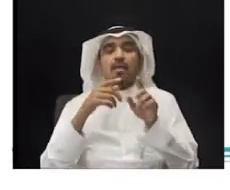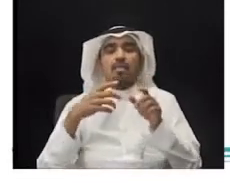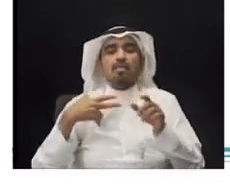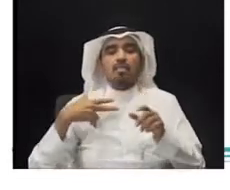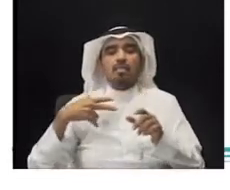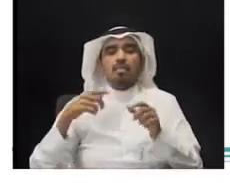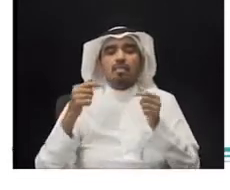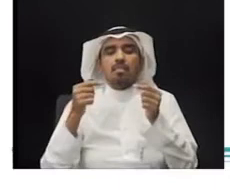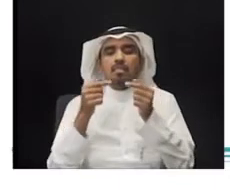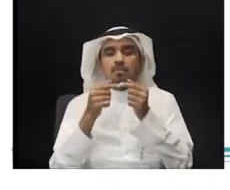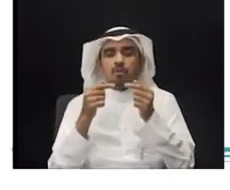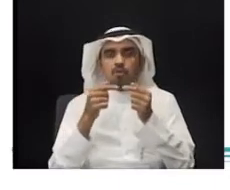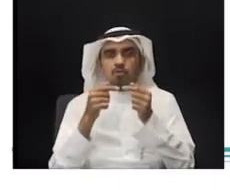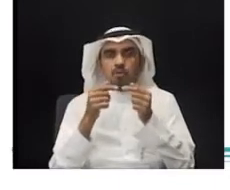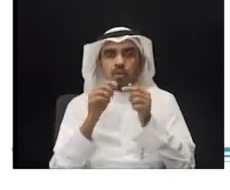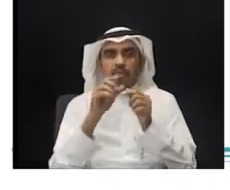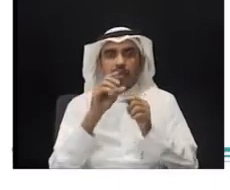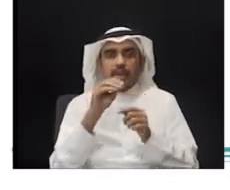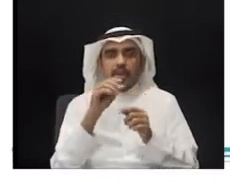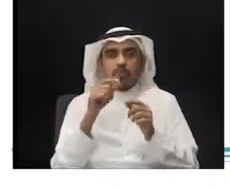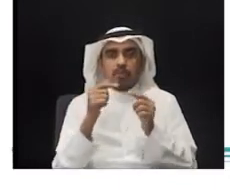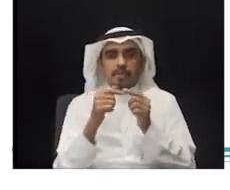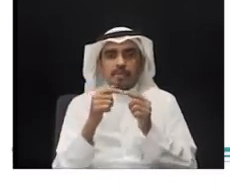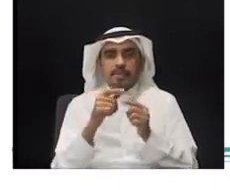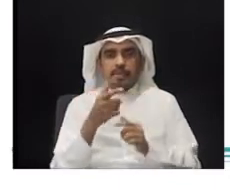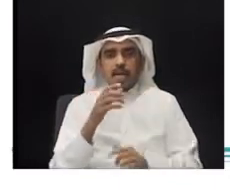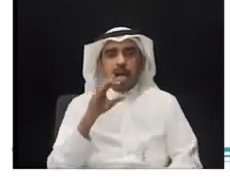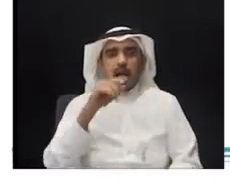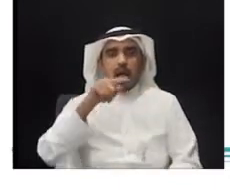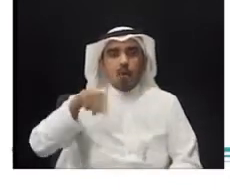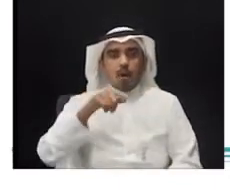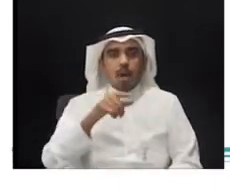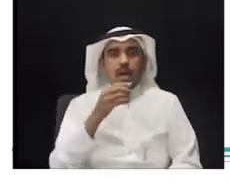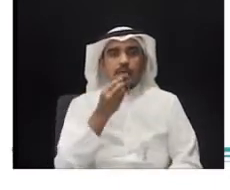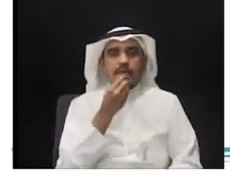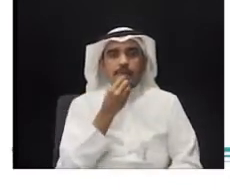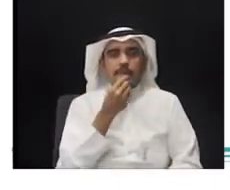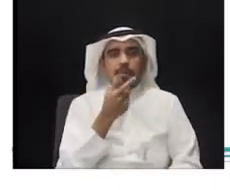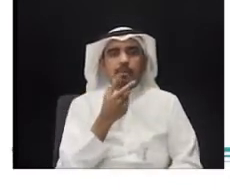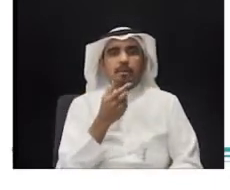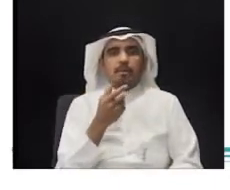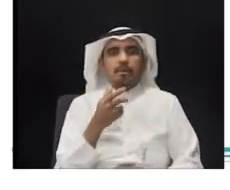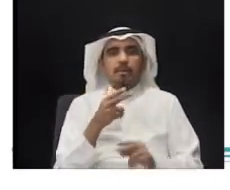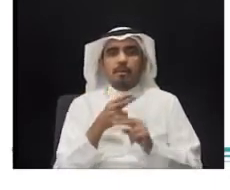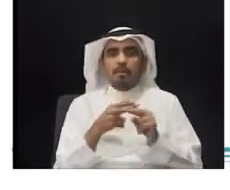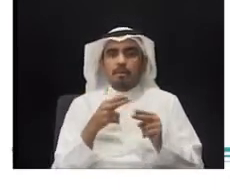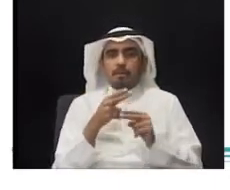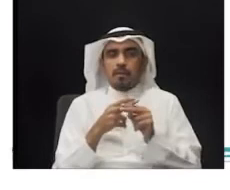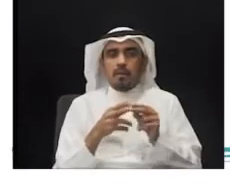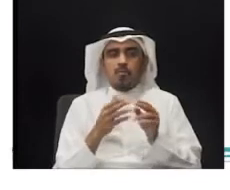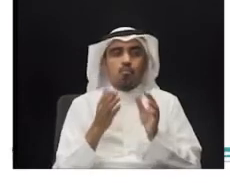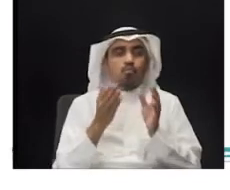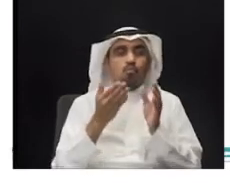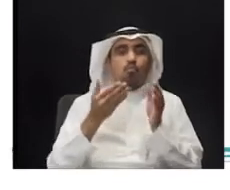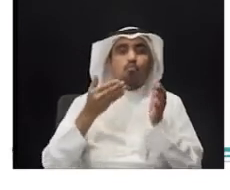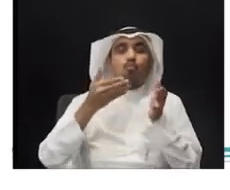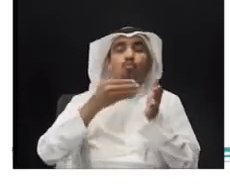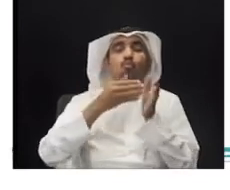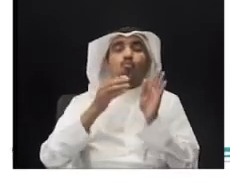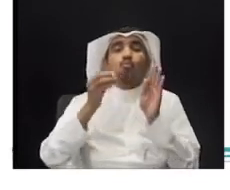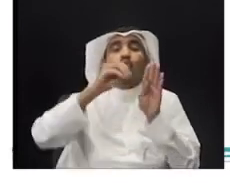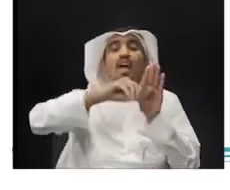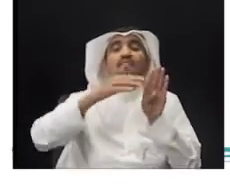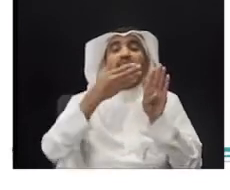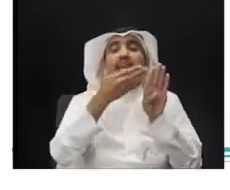في حولها وطعمها. ما علامة إعراب المضاف إليه؟ يكون